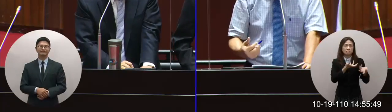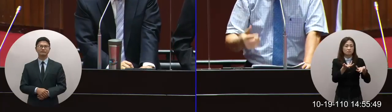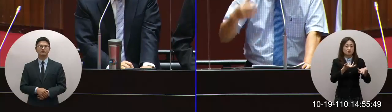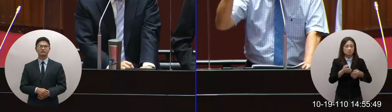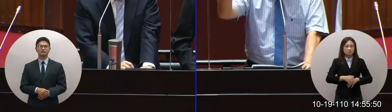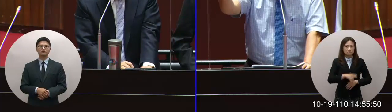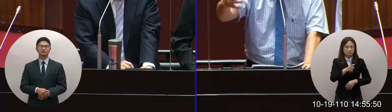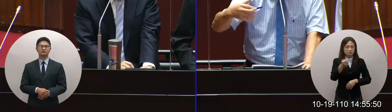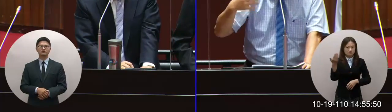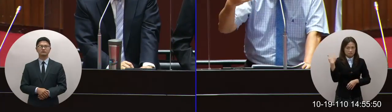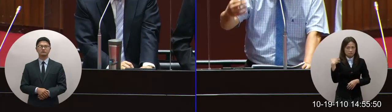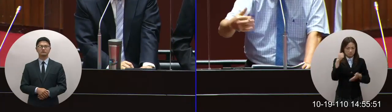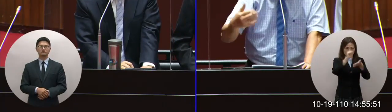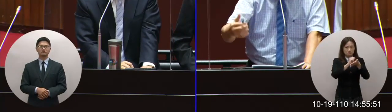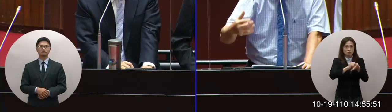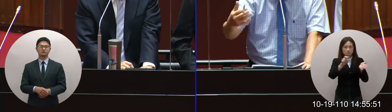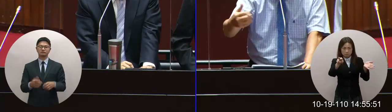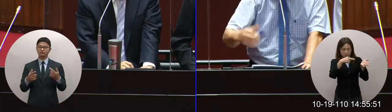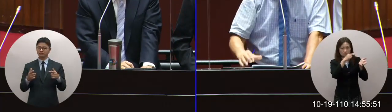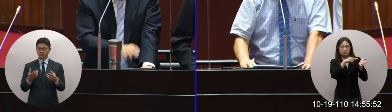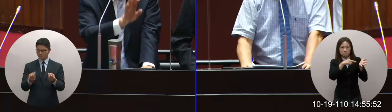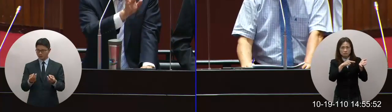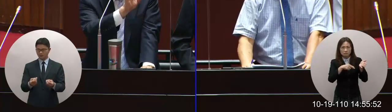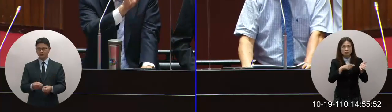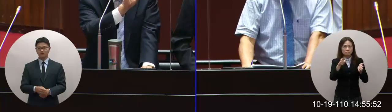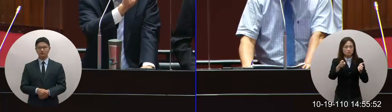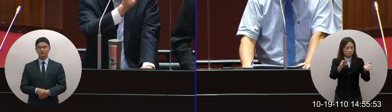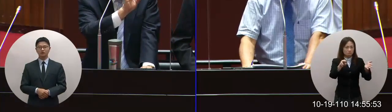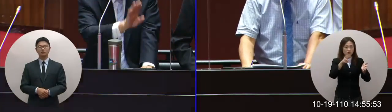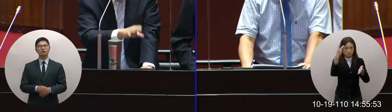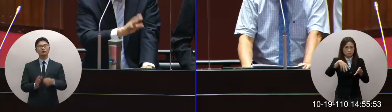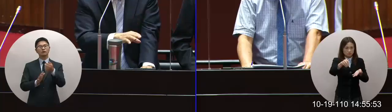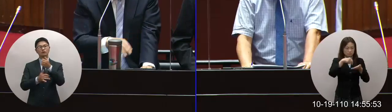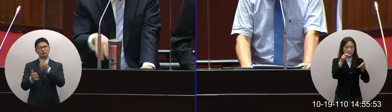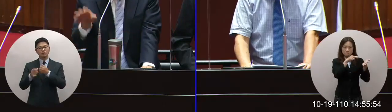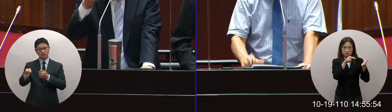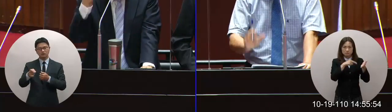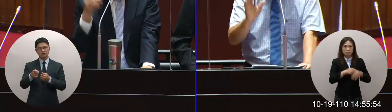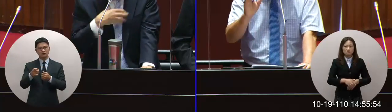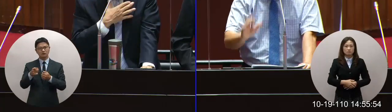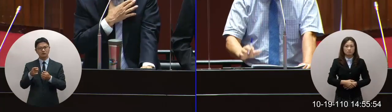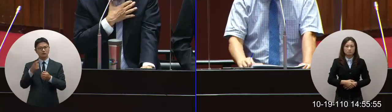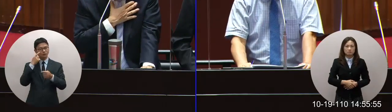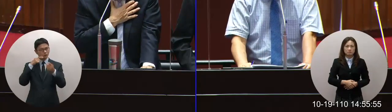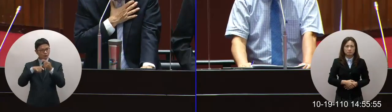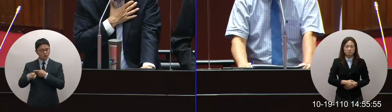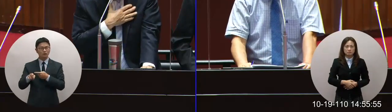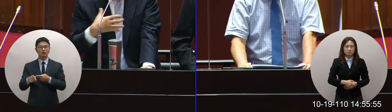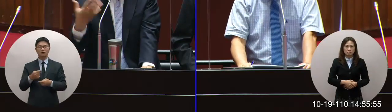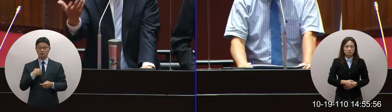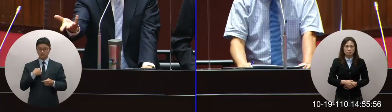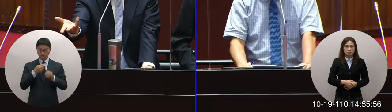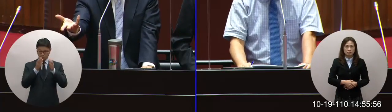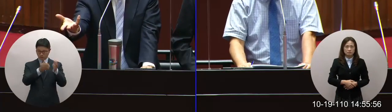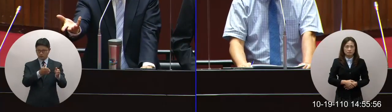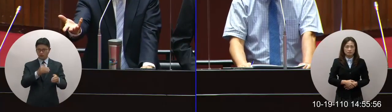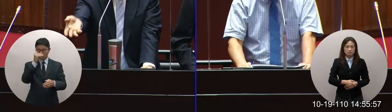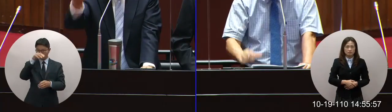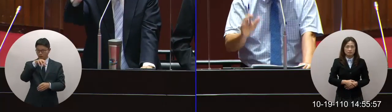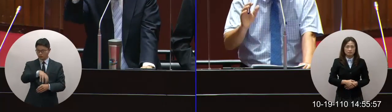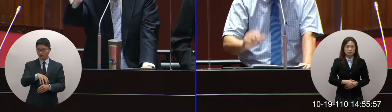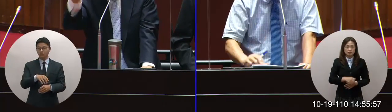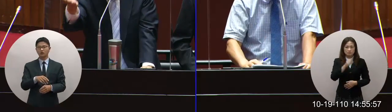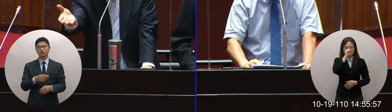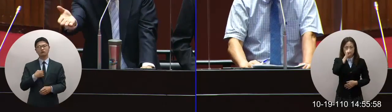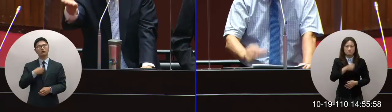过去的记录。你接受媒体访问，你把它拿来看一下。 你误会，我对高端我也不认识他。